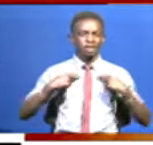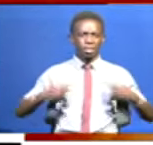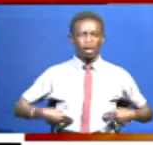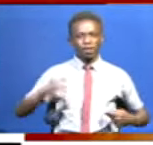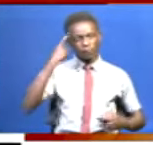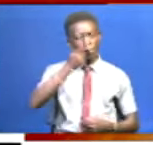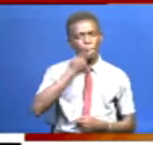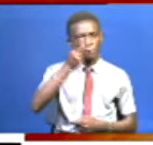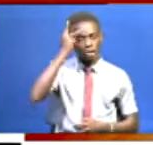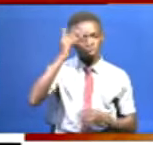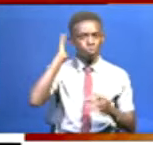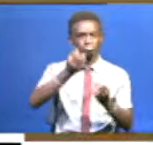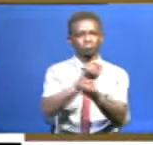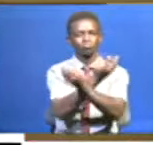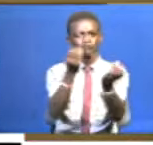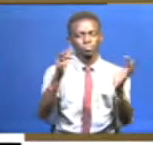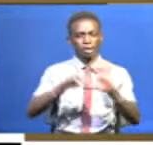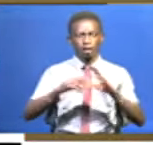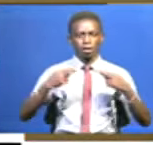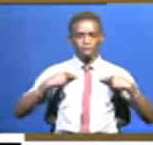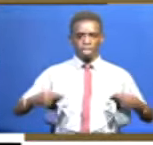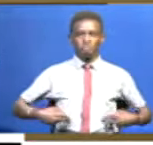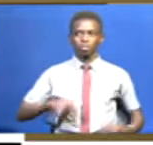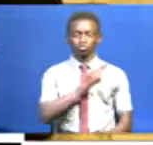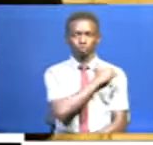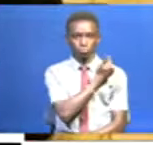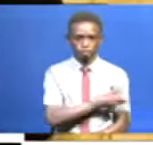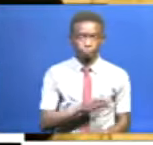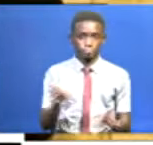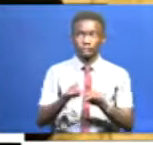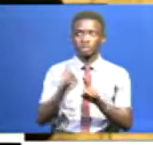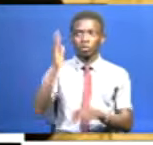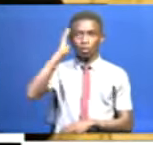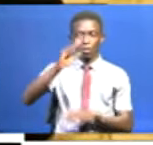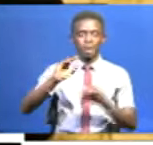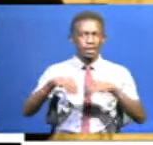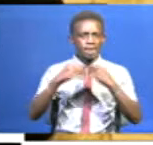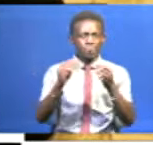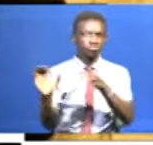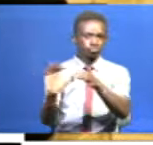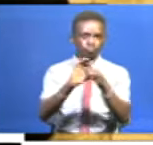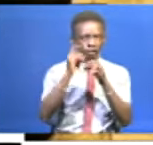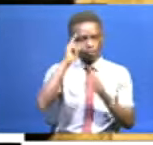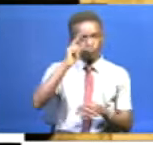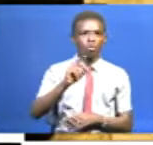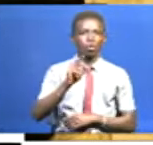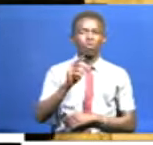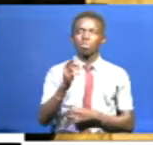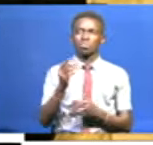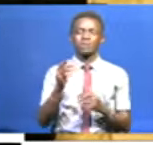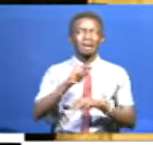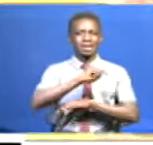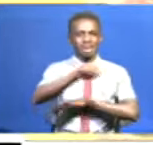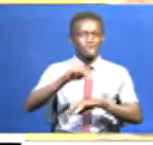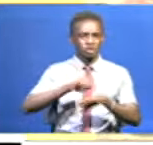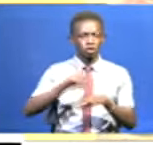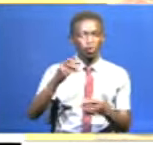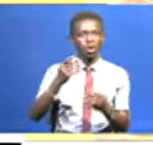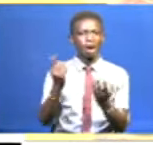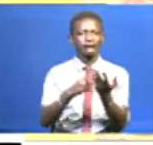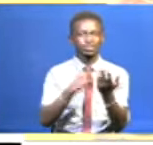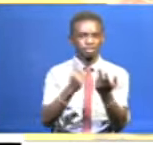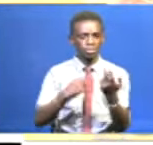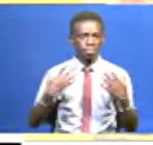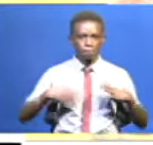afya. Mpango huo utazinduliwa na shirika la Umoja wa Mataifa kuhusu idadi ya watu kwa ushirikiano na mashirika yasiyo